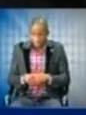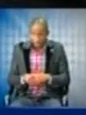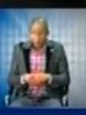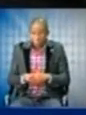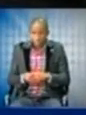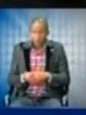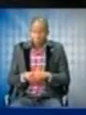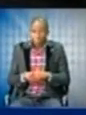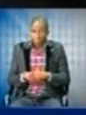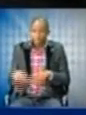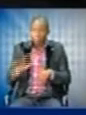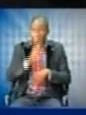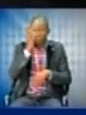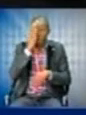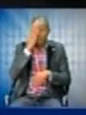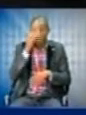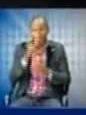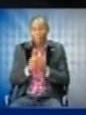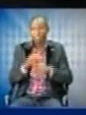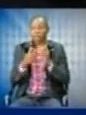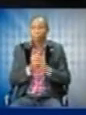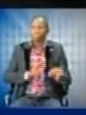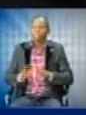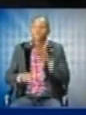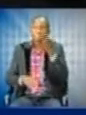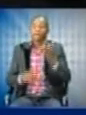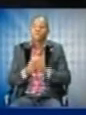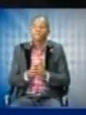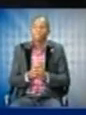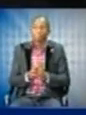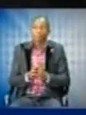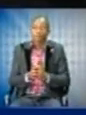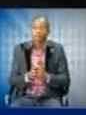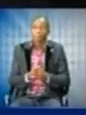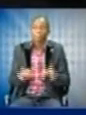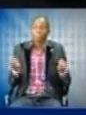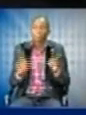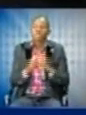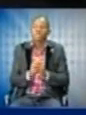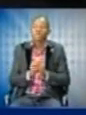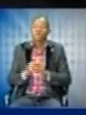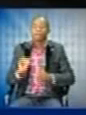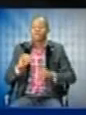Vous savez, les gens sont en train de se regrouper maintenant au mois d'avril. Vous voyez, l'Union européenne est en train,